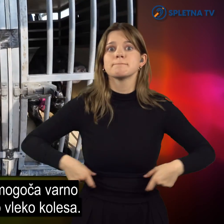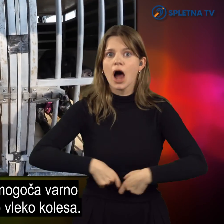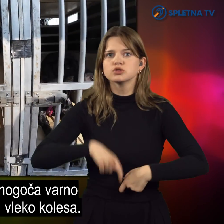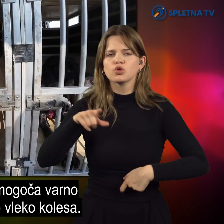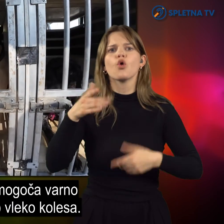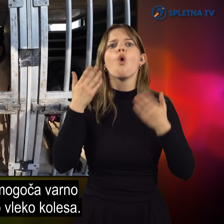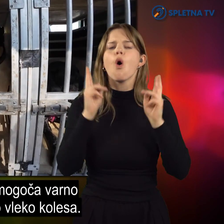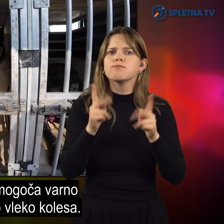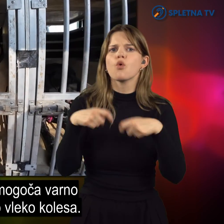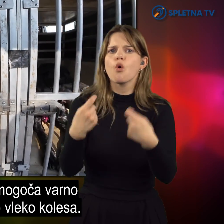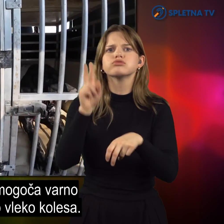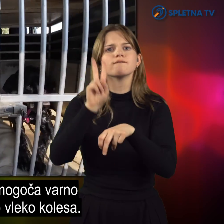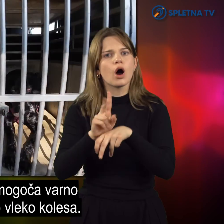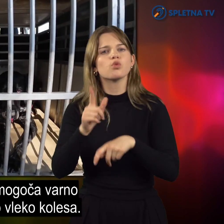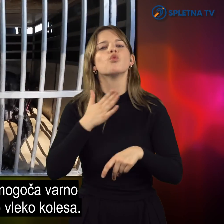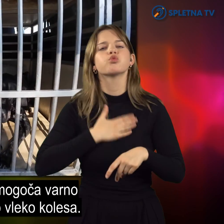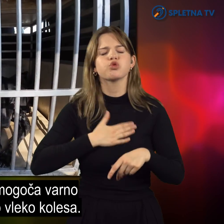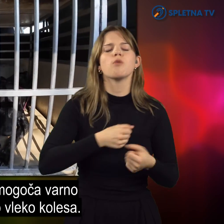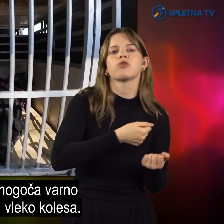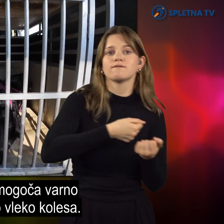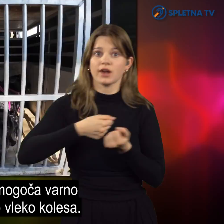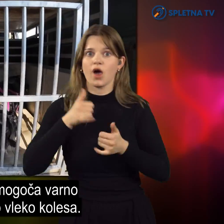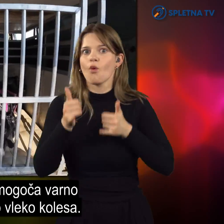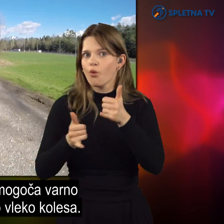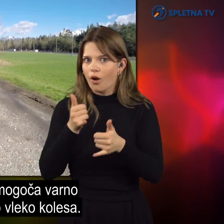jima omogoča varno in udobno vleko kolesa.